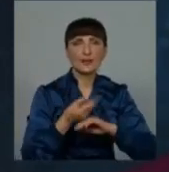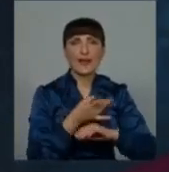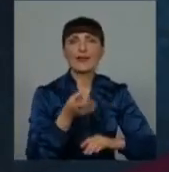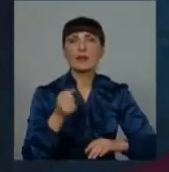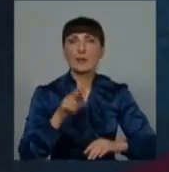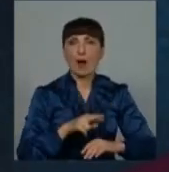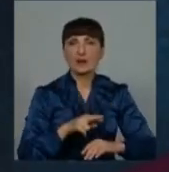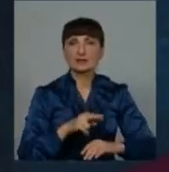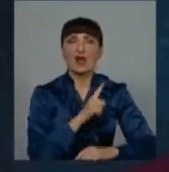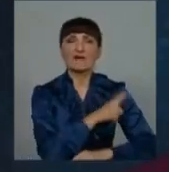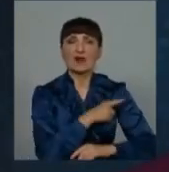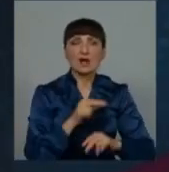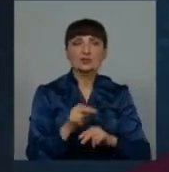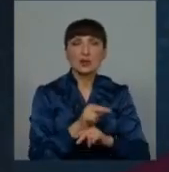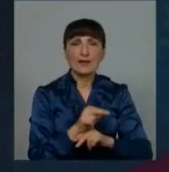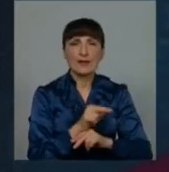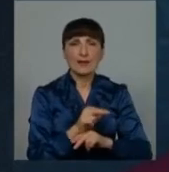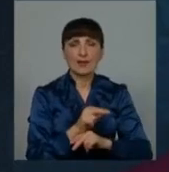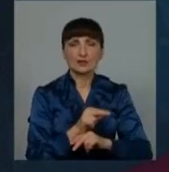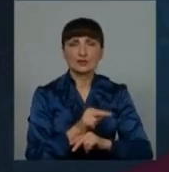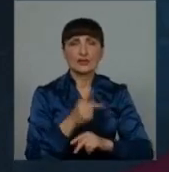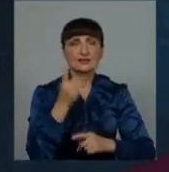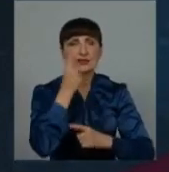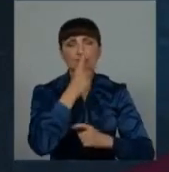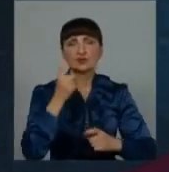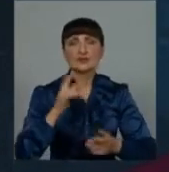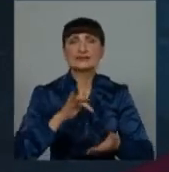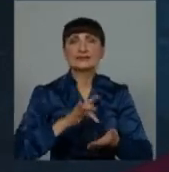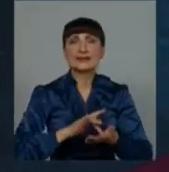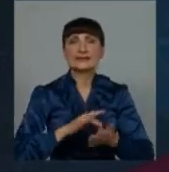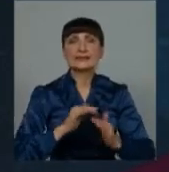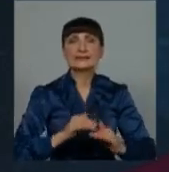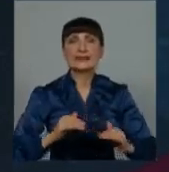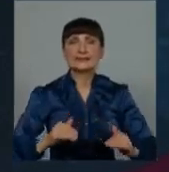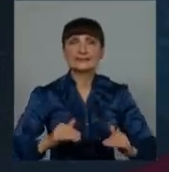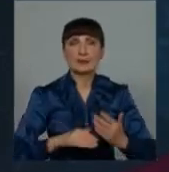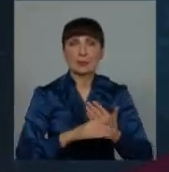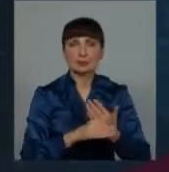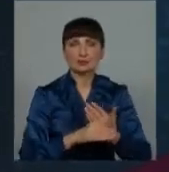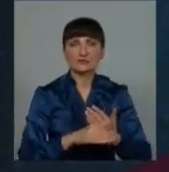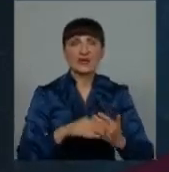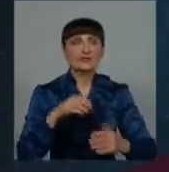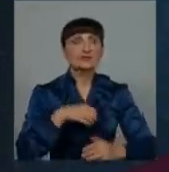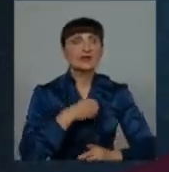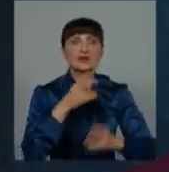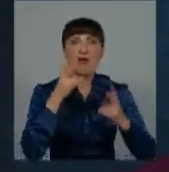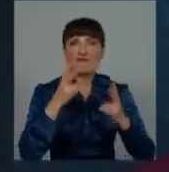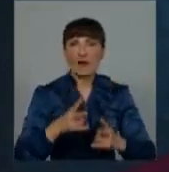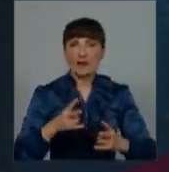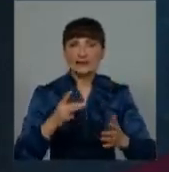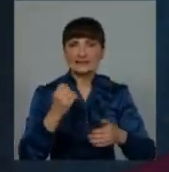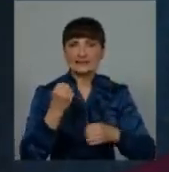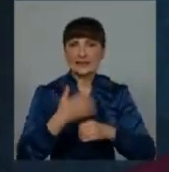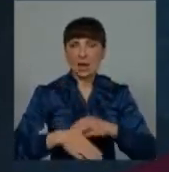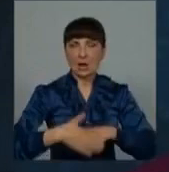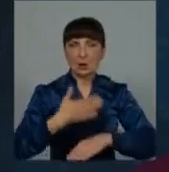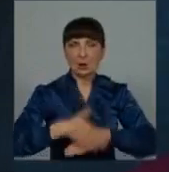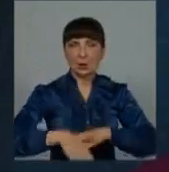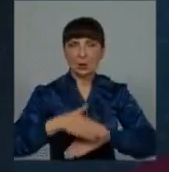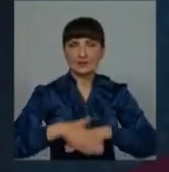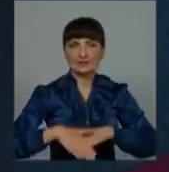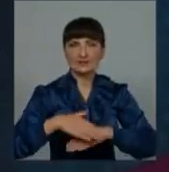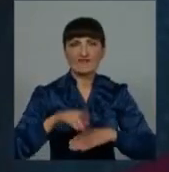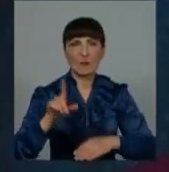его жизнь борются врачи, сообщили в Центре детской неотложной медпомощи. Страшная авария произошла на одной из центральных улиц мегаполиса в